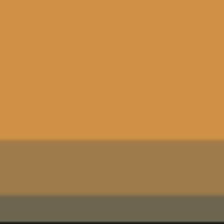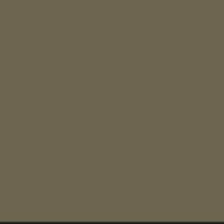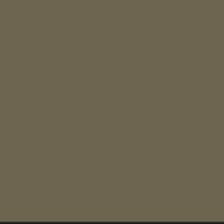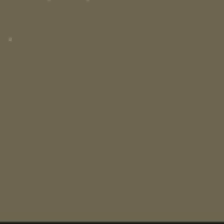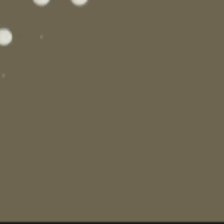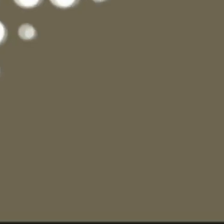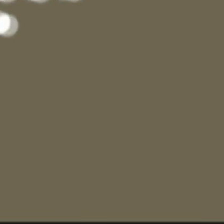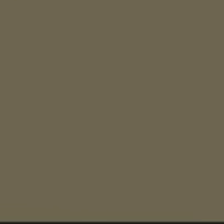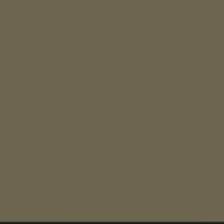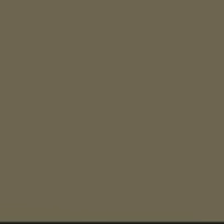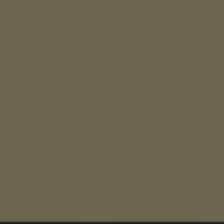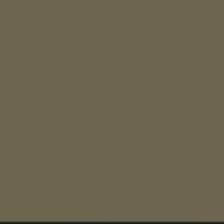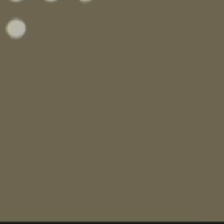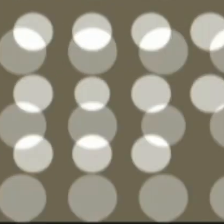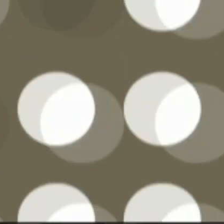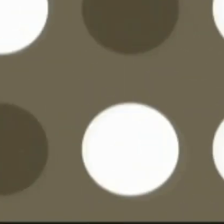Дякую!